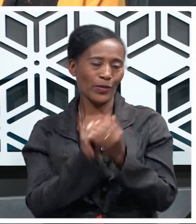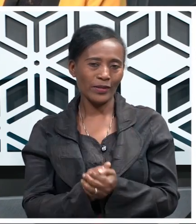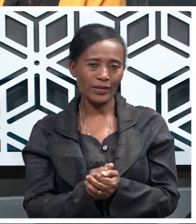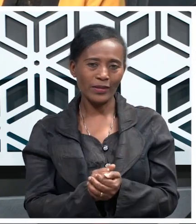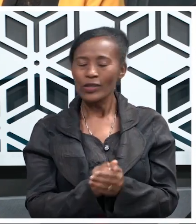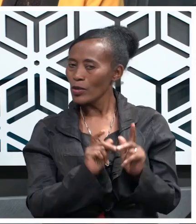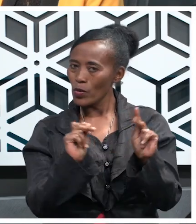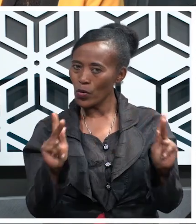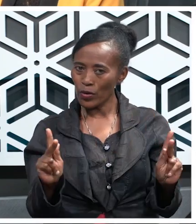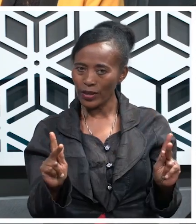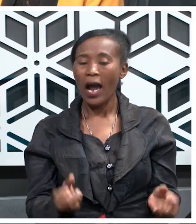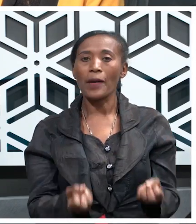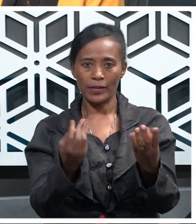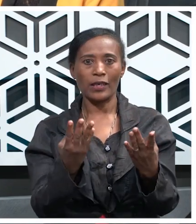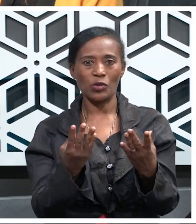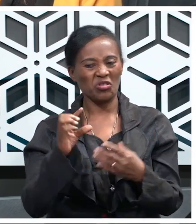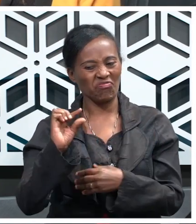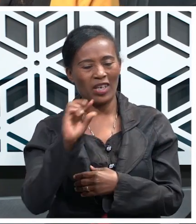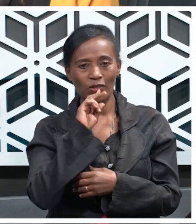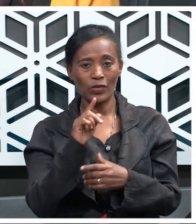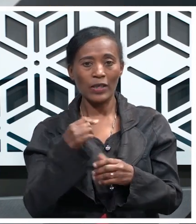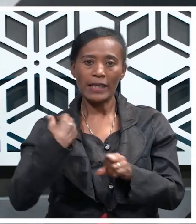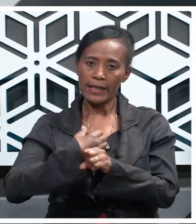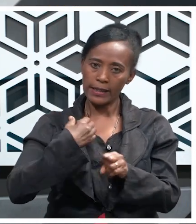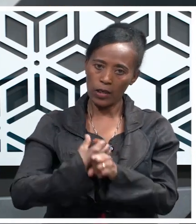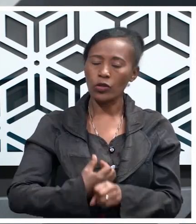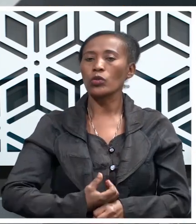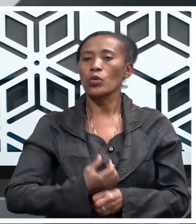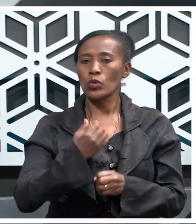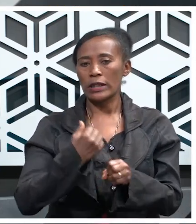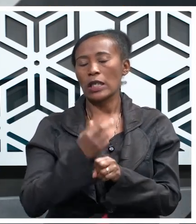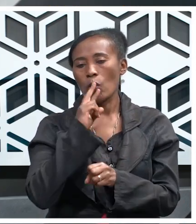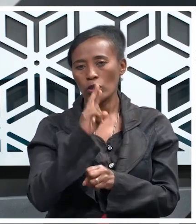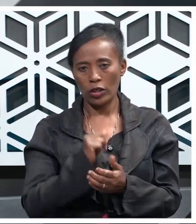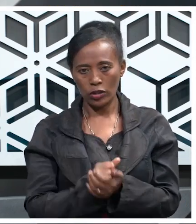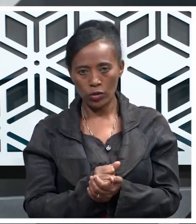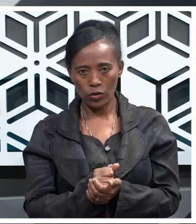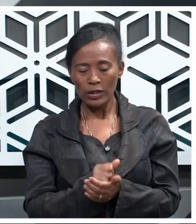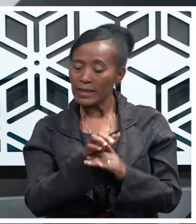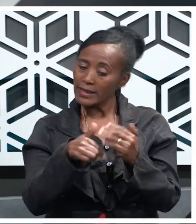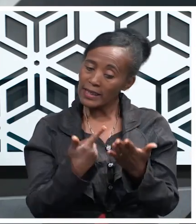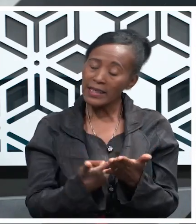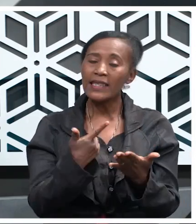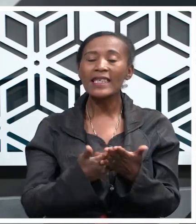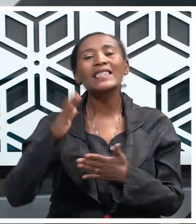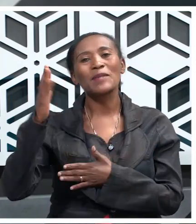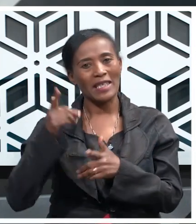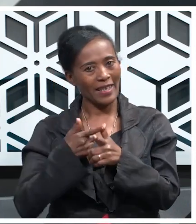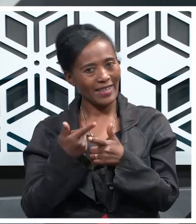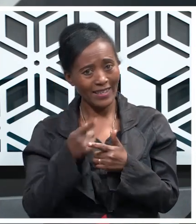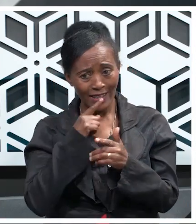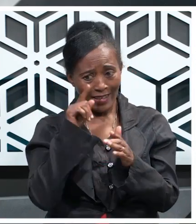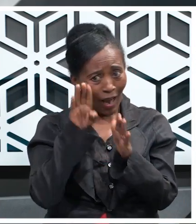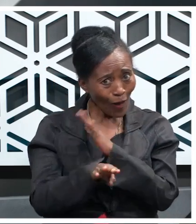እስካሁን ያወራሁት? አብዛኞቹ ያልሻቸው እየሰራቸው ያሉባቸው ናቸው። ስለዚህ